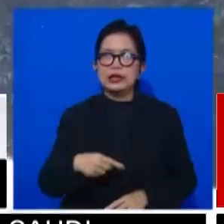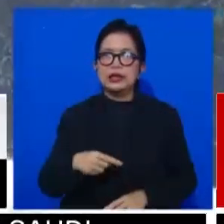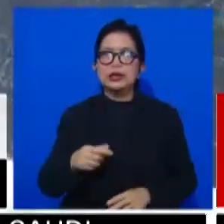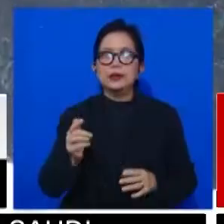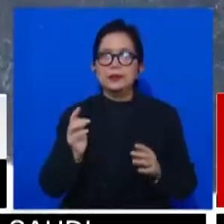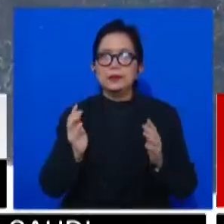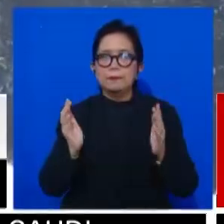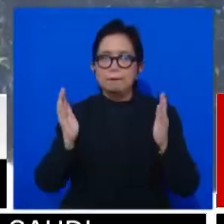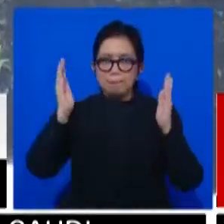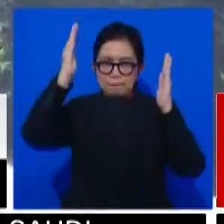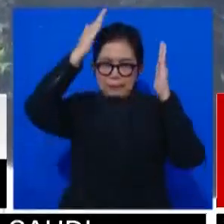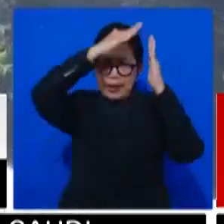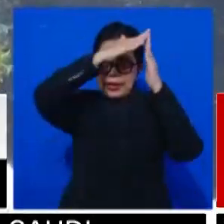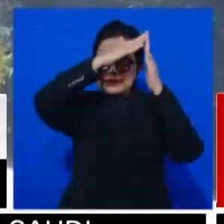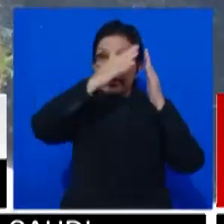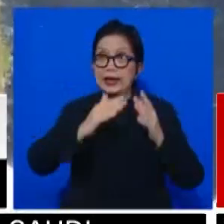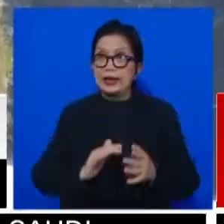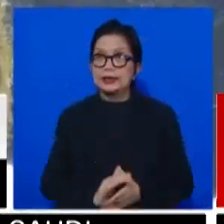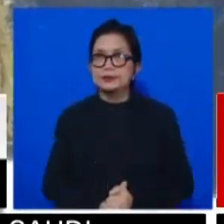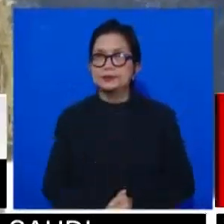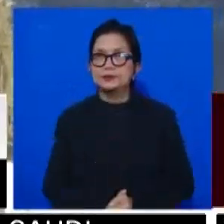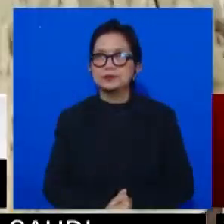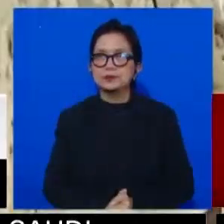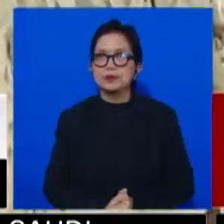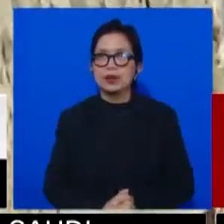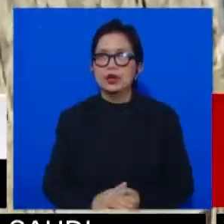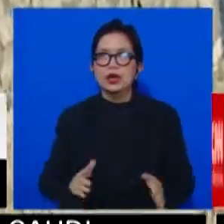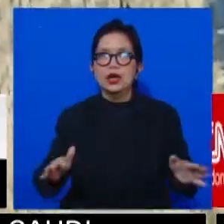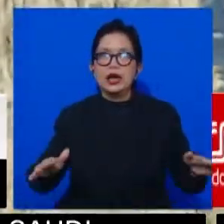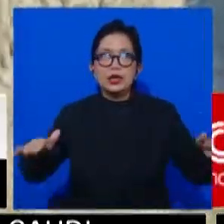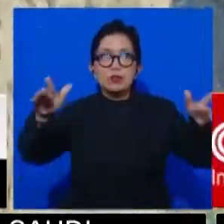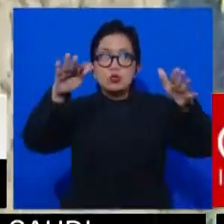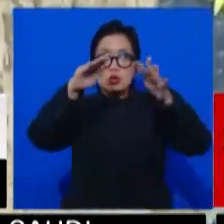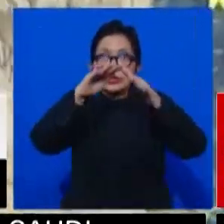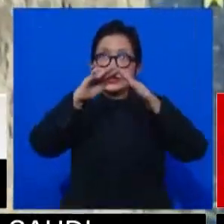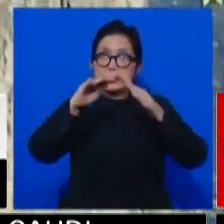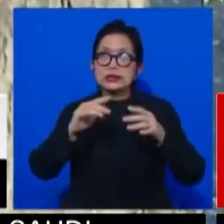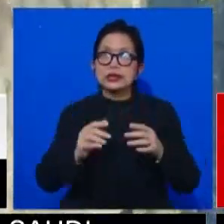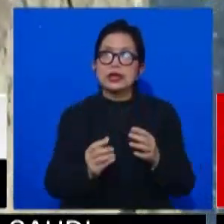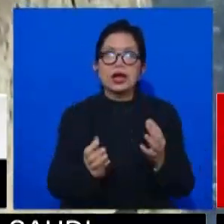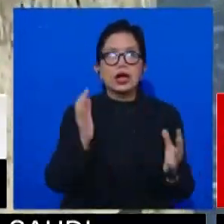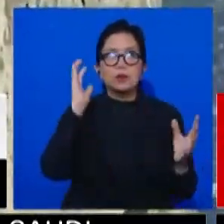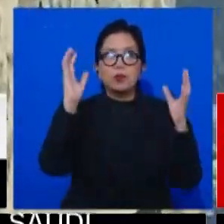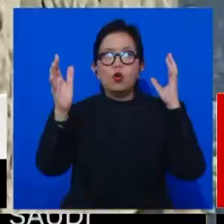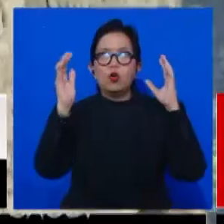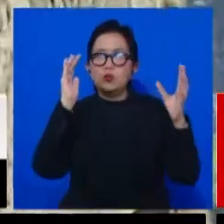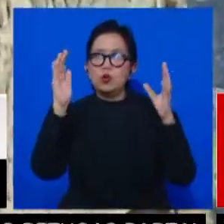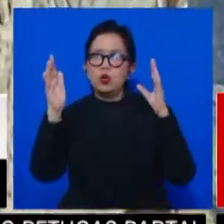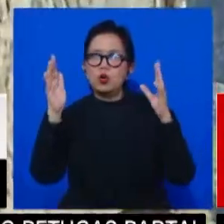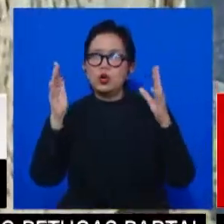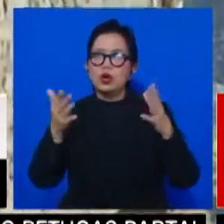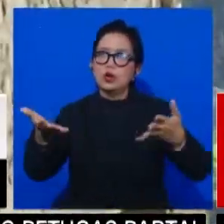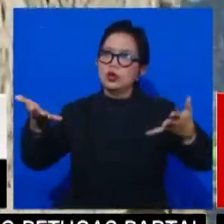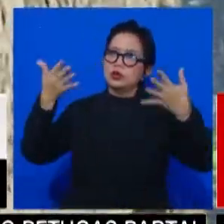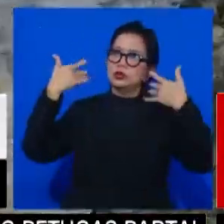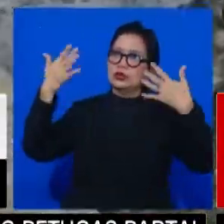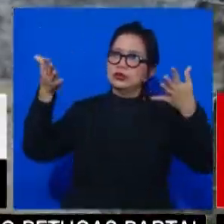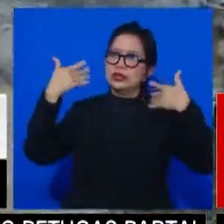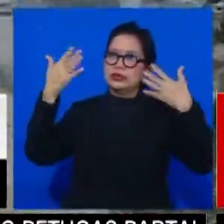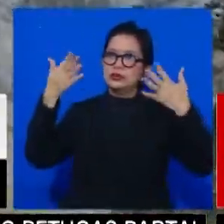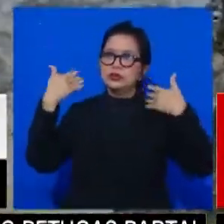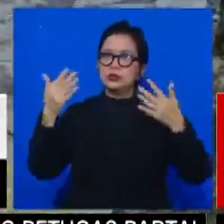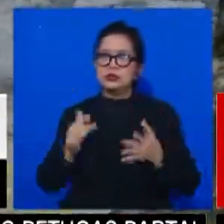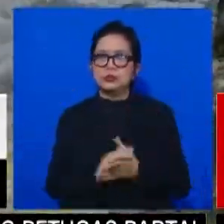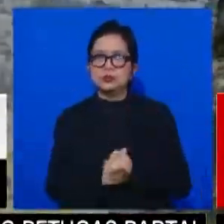Makassar. Air terjun ini dikelilingi oleh bukit kars bebatuan dengan sejumlah pohon yang menjadikan suasana sejuk. Bahkan di tempat